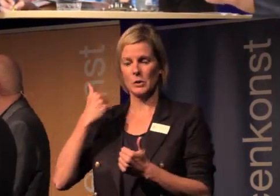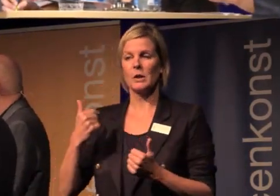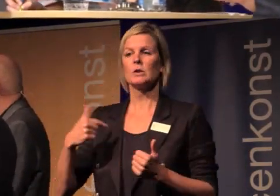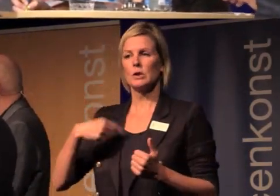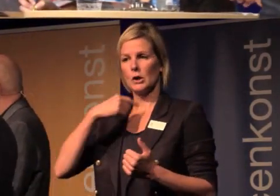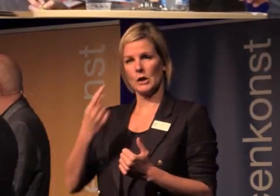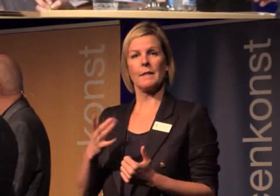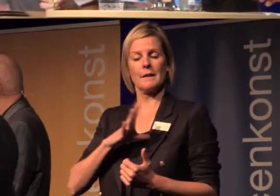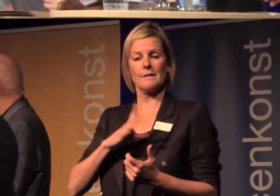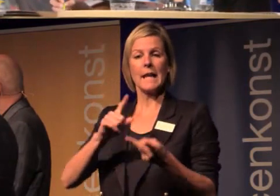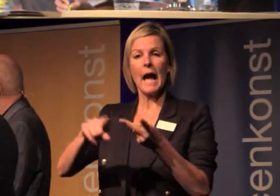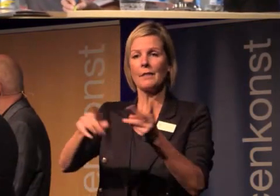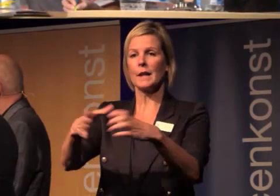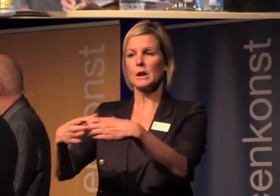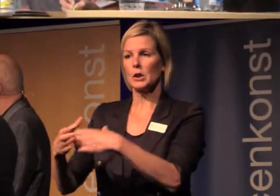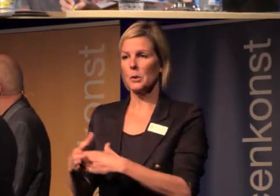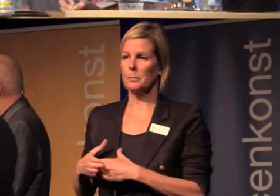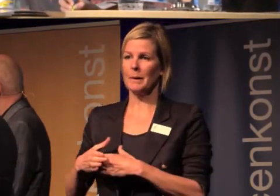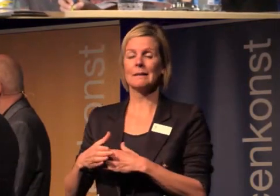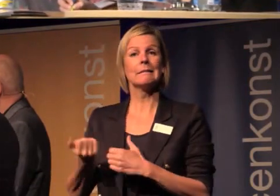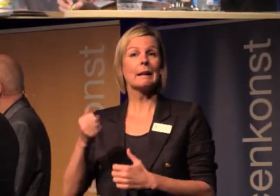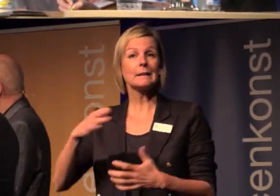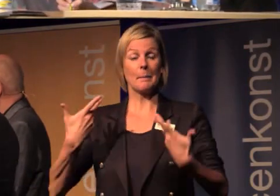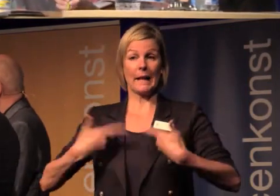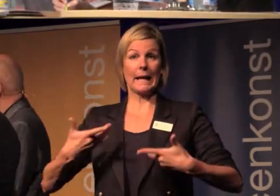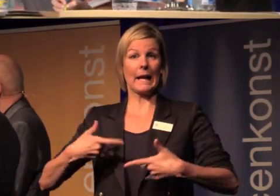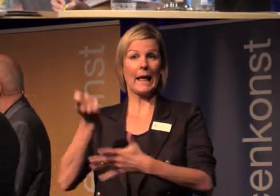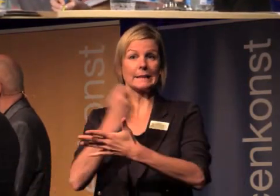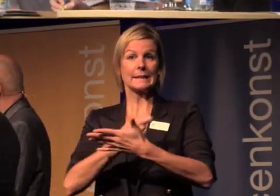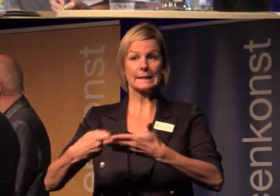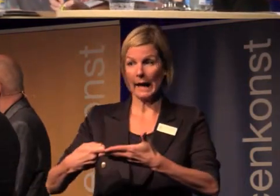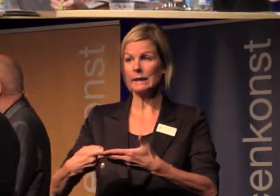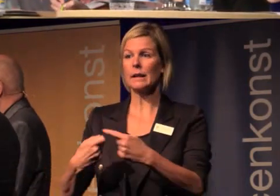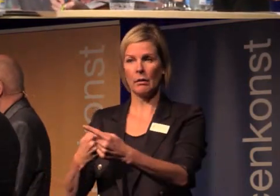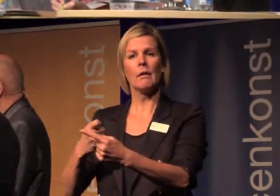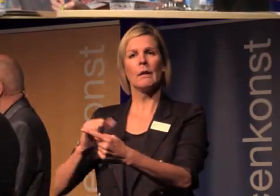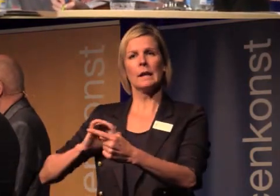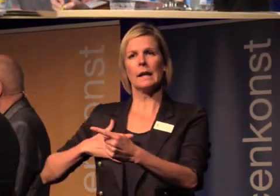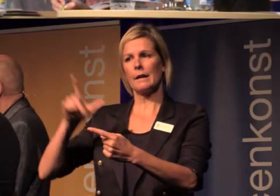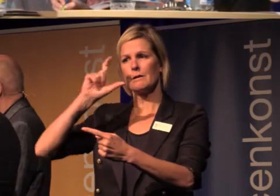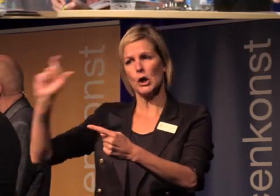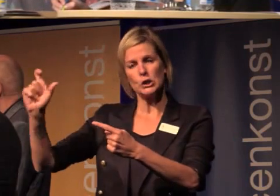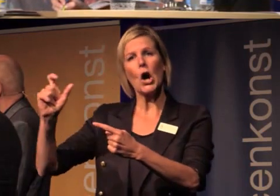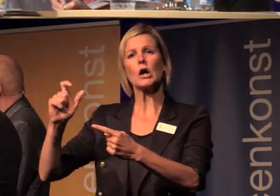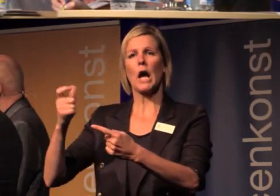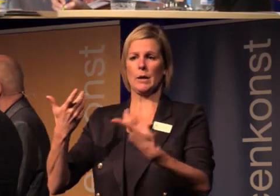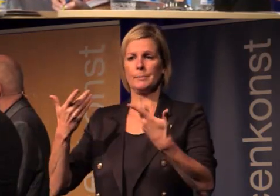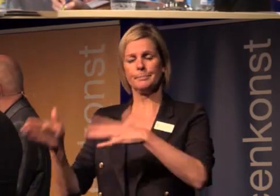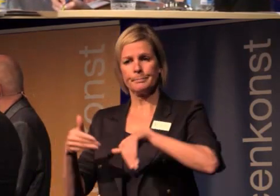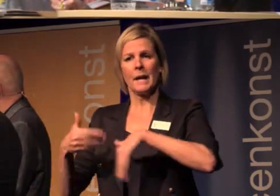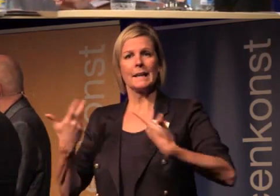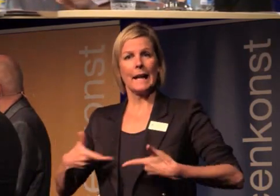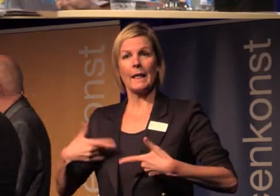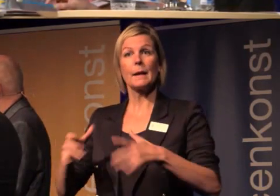konstaterade var att det finns andra grupper i samhället. Ta till exempel en kläddesigner som nog ytterst känner sig som en designer och en företagare, men som också skapar konst.